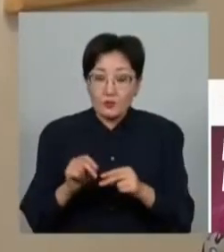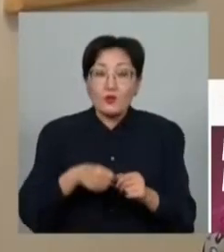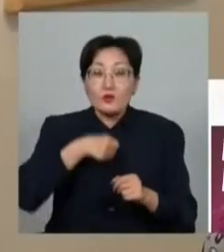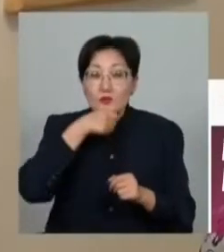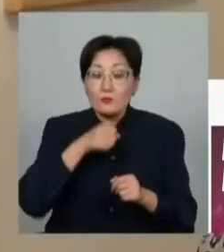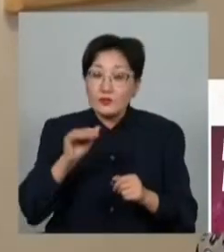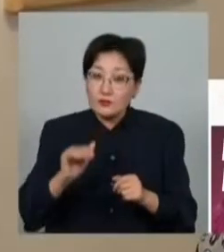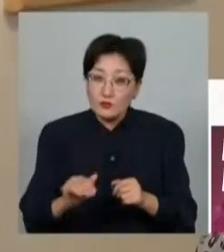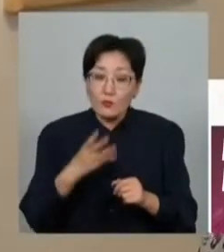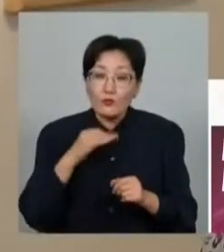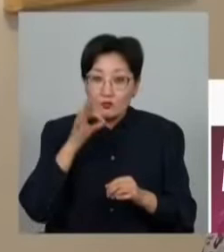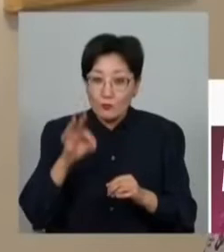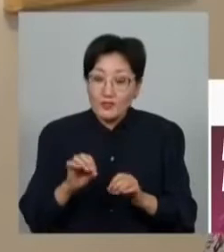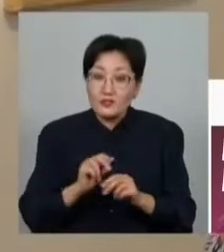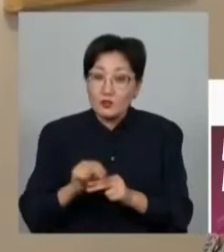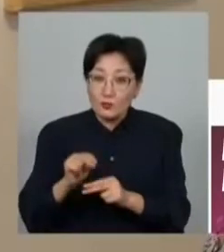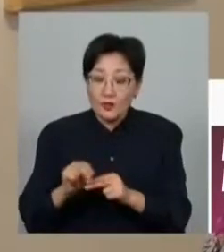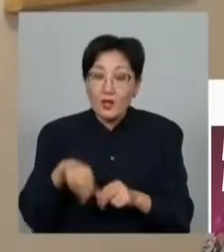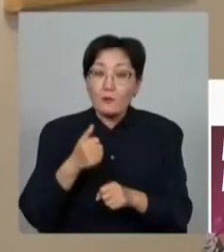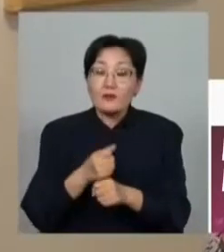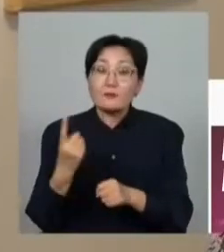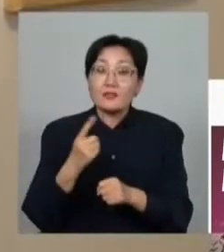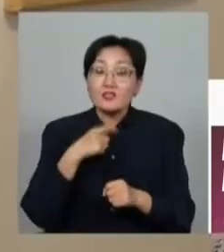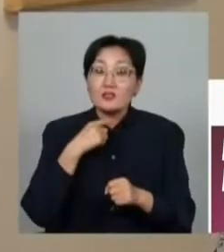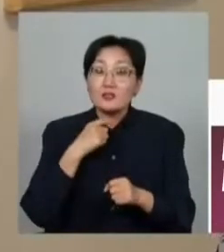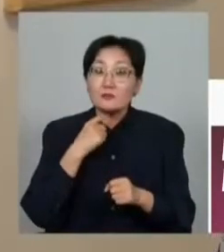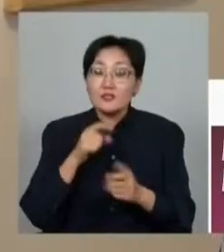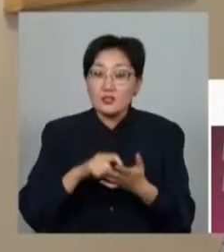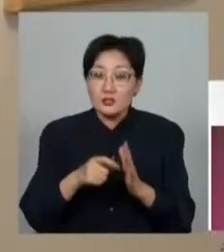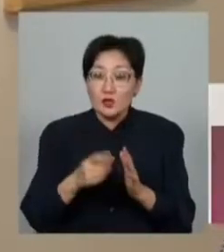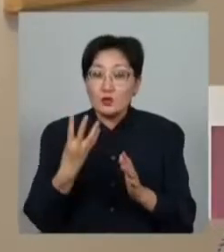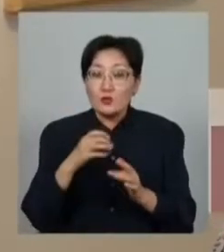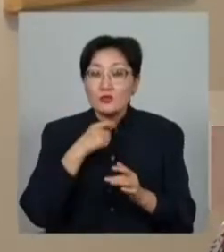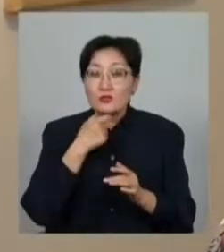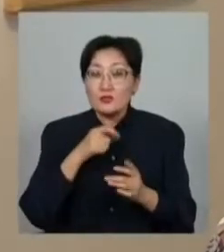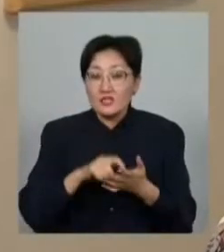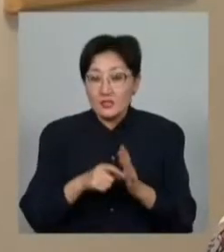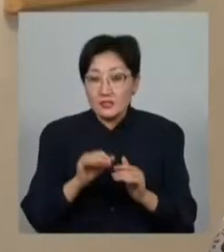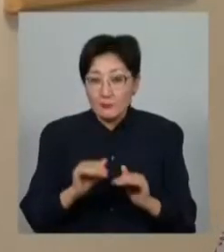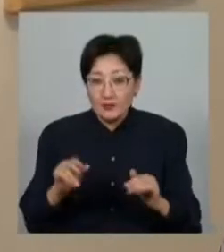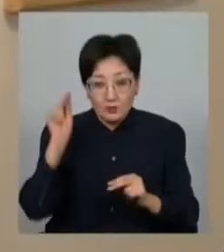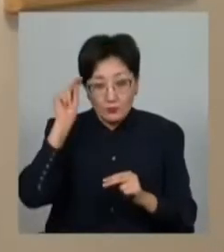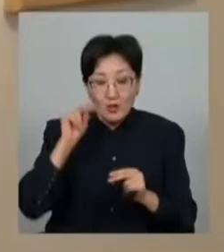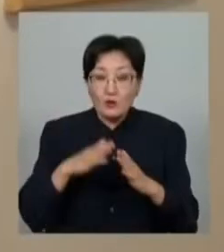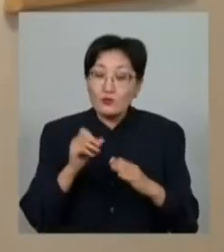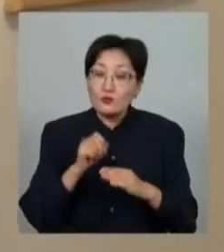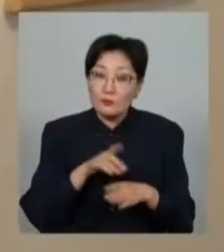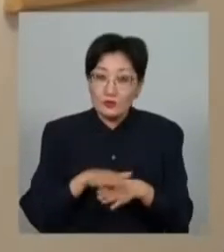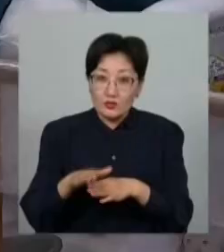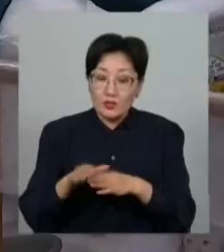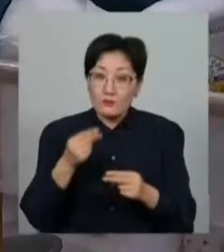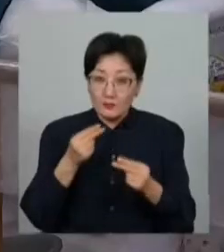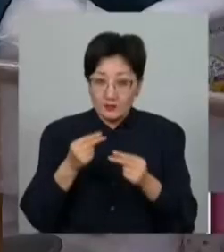Үлкендер кішілерге өз тәжірибесін береді. Негізінен бірінші сыныптан төртінші сыныпқа дейінгі балалар оқиды. Үй тапсырмаларын жасайды,